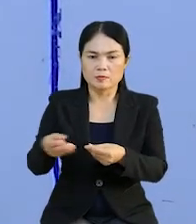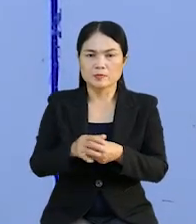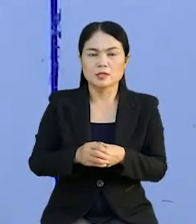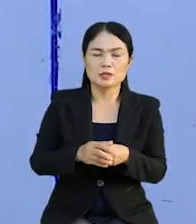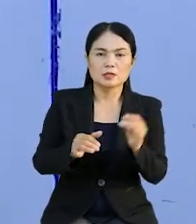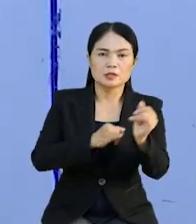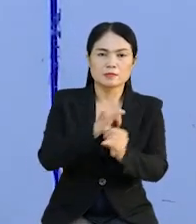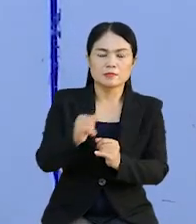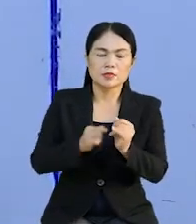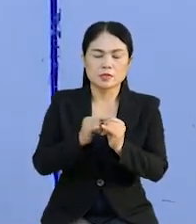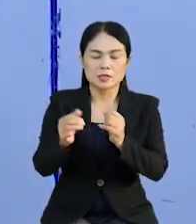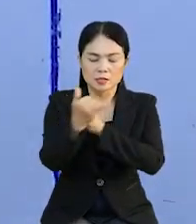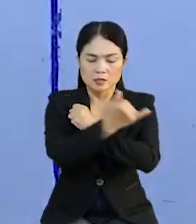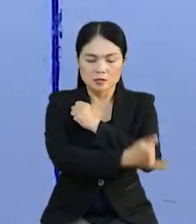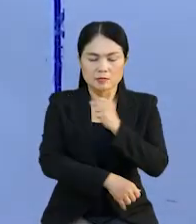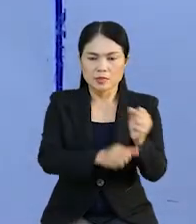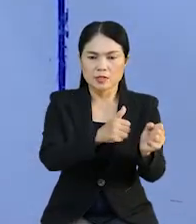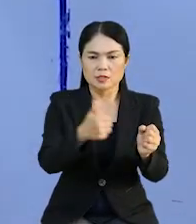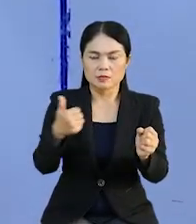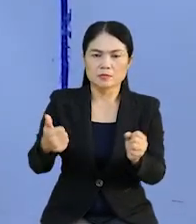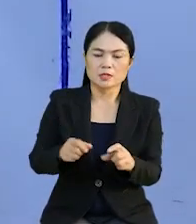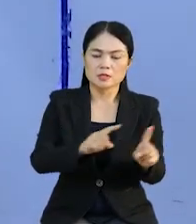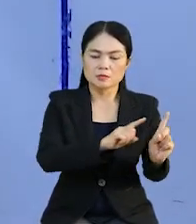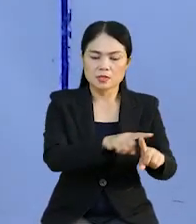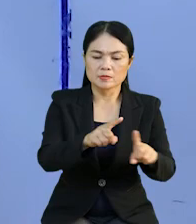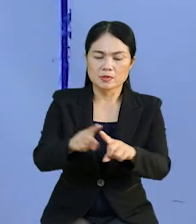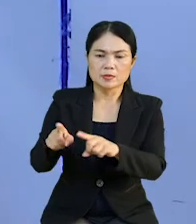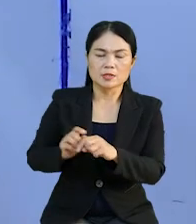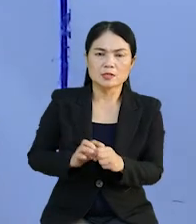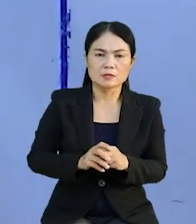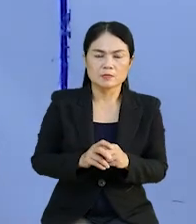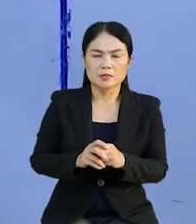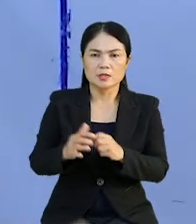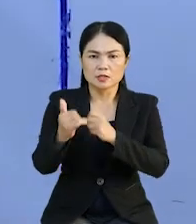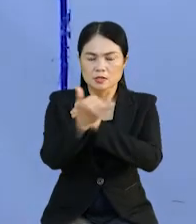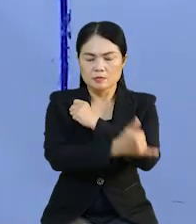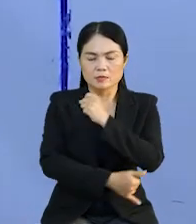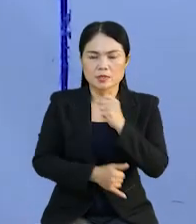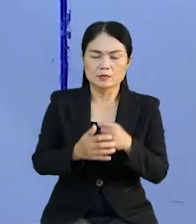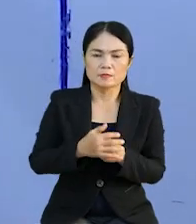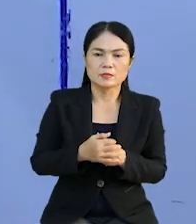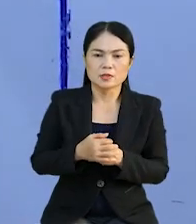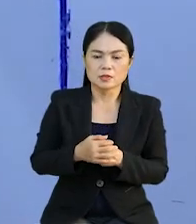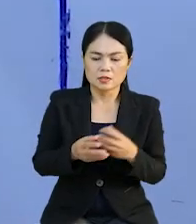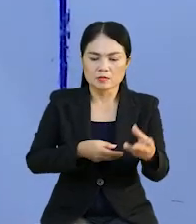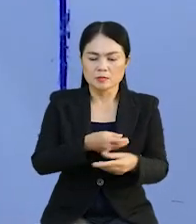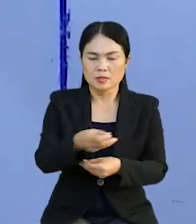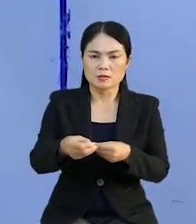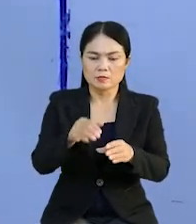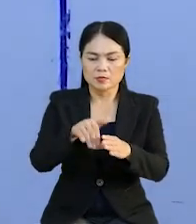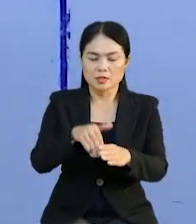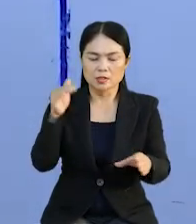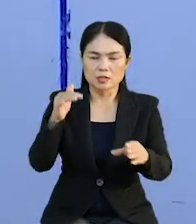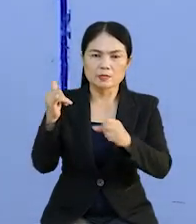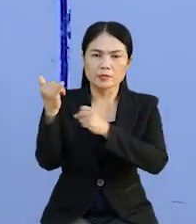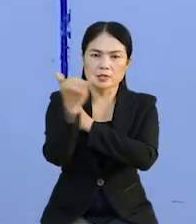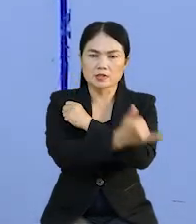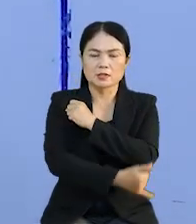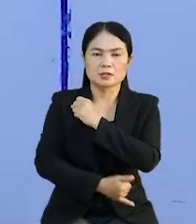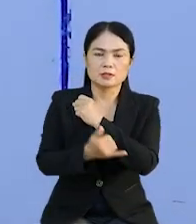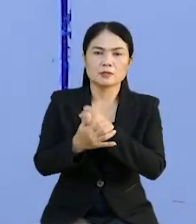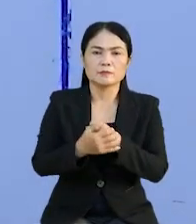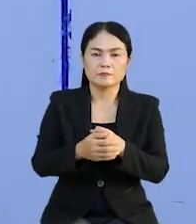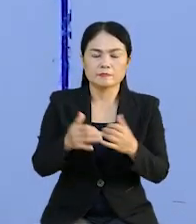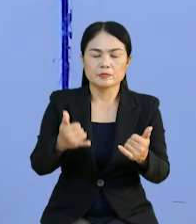ជាតិណាគឺប្រទេសនានាណាប្រទេសផ្សេងផ្សេងណាឬក៏កូនអាចដាក់ថាទៅលក់នៅឯក្រៅប្រទេស